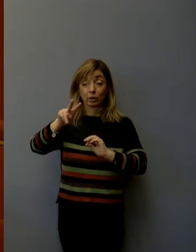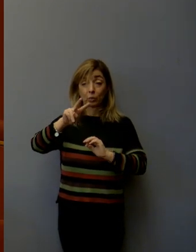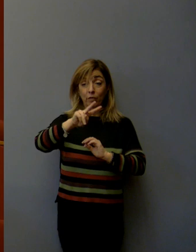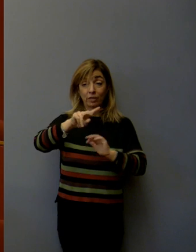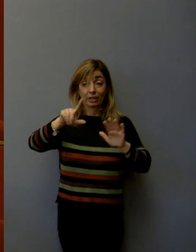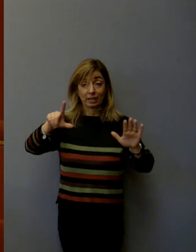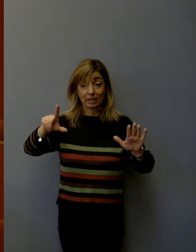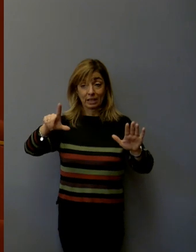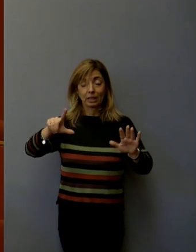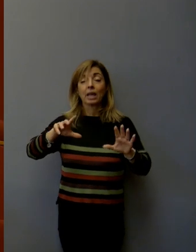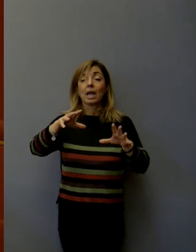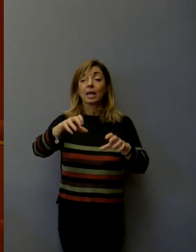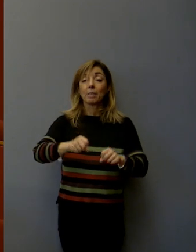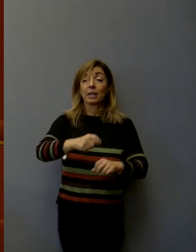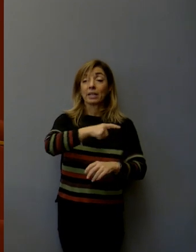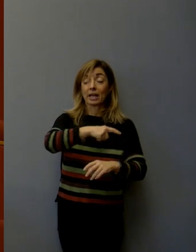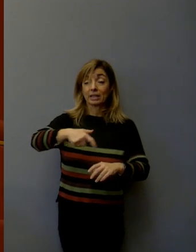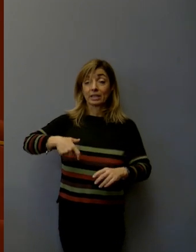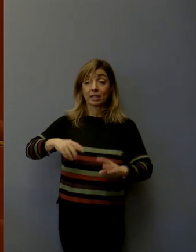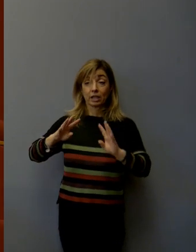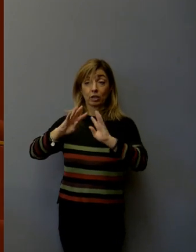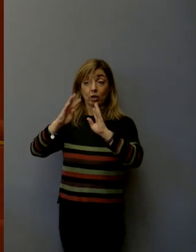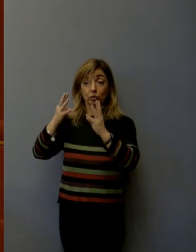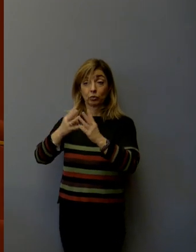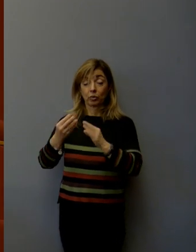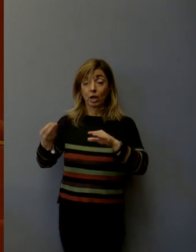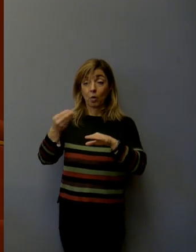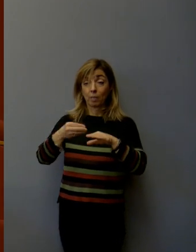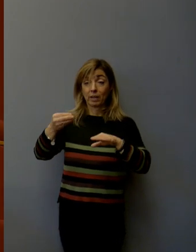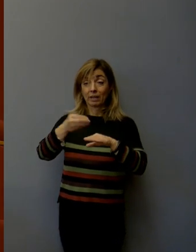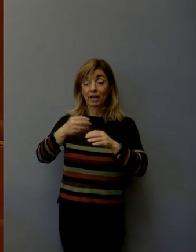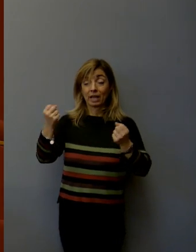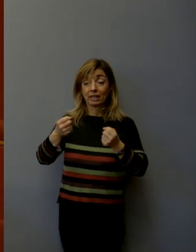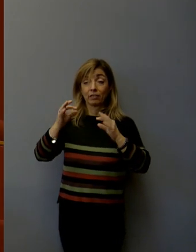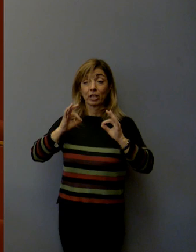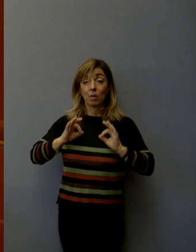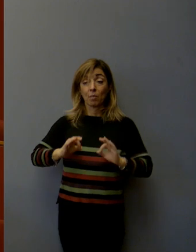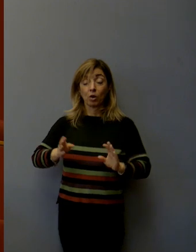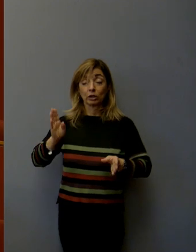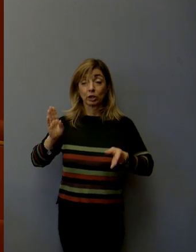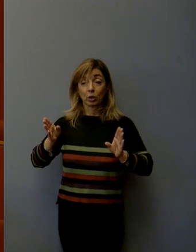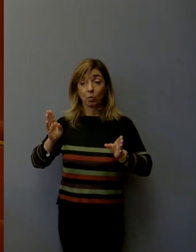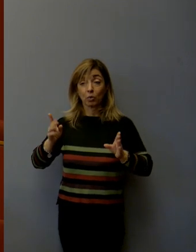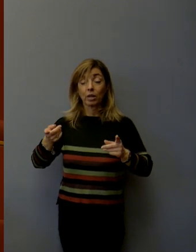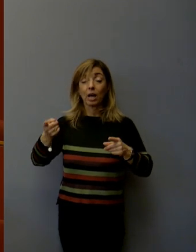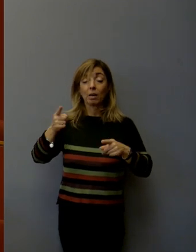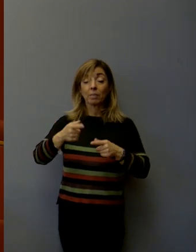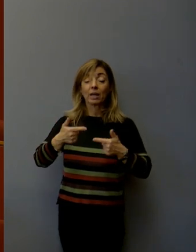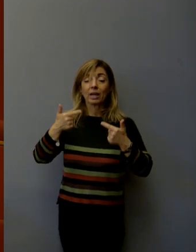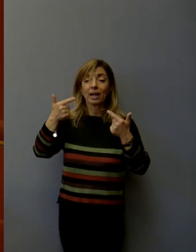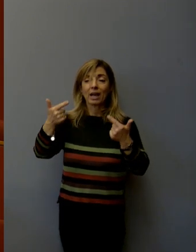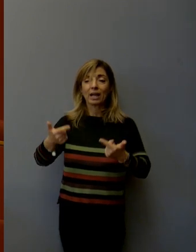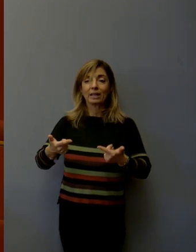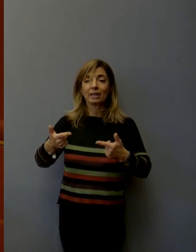impegna il sindaco e l'aggiunta di incrementare l'attività della Polizia Comunale al fine di garantire l'effettiva applicazione della regolamentazione del